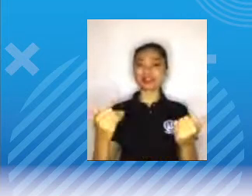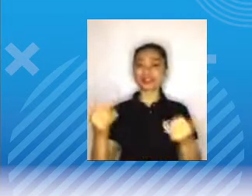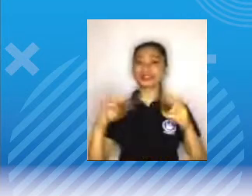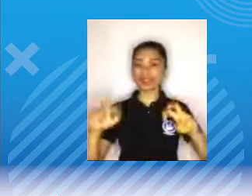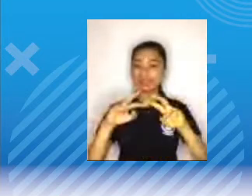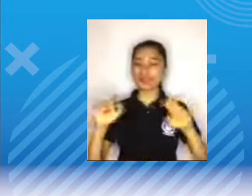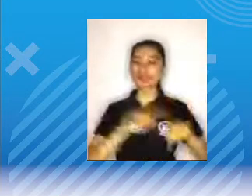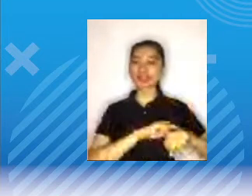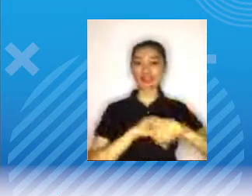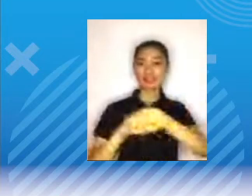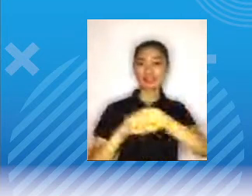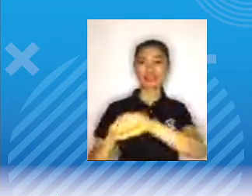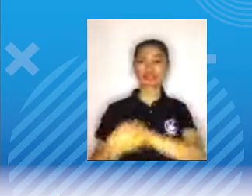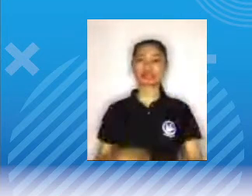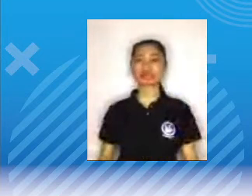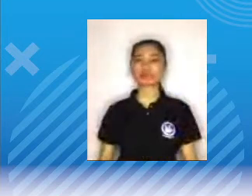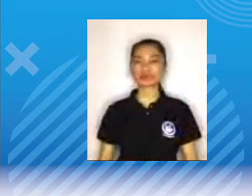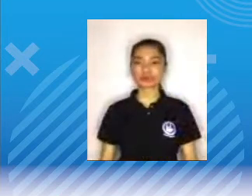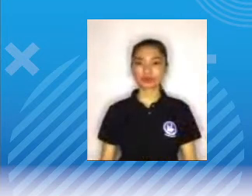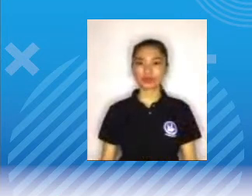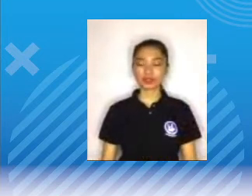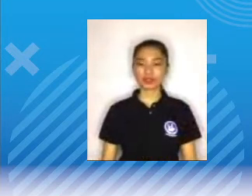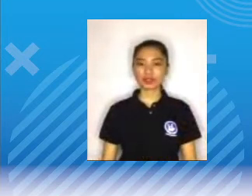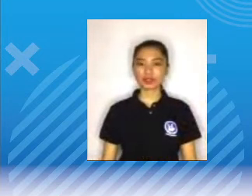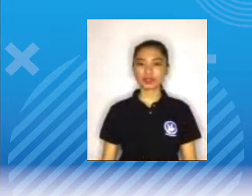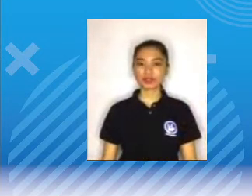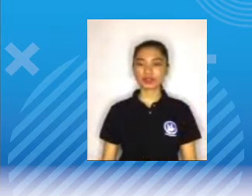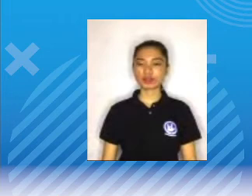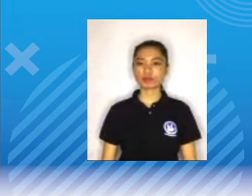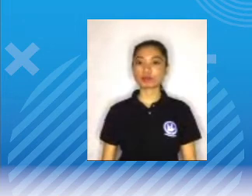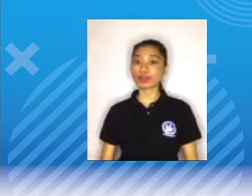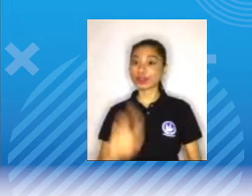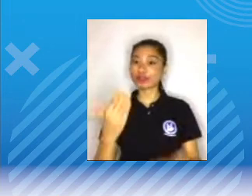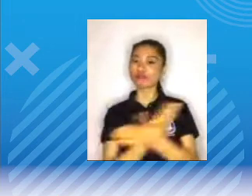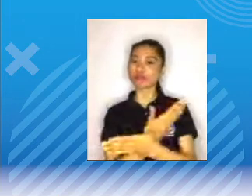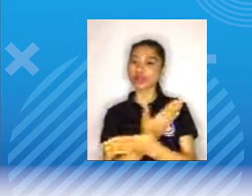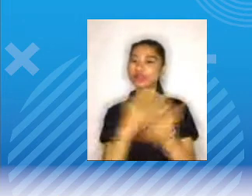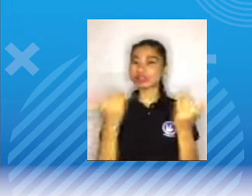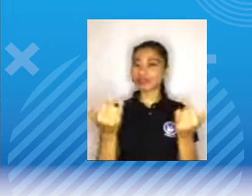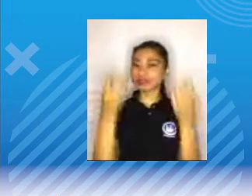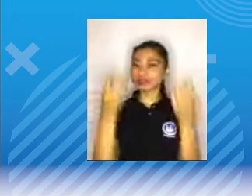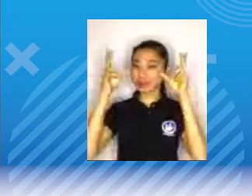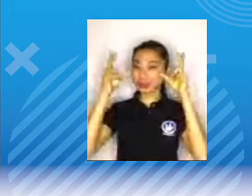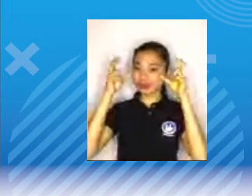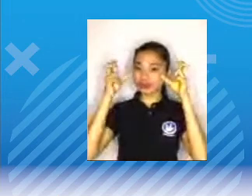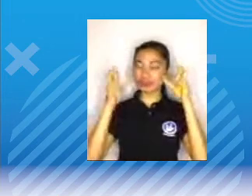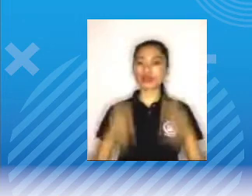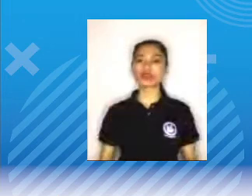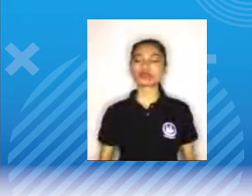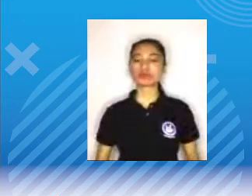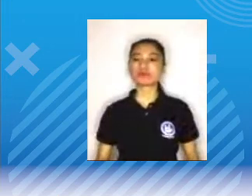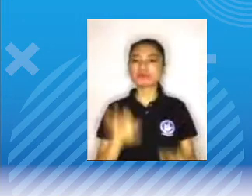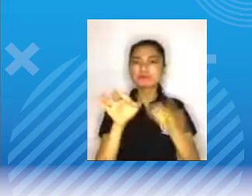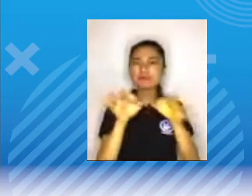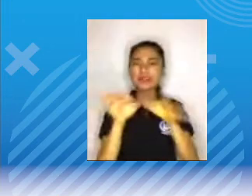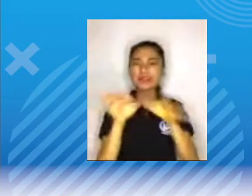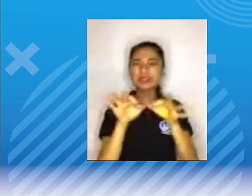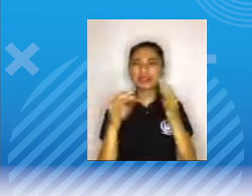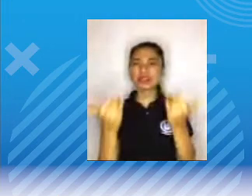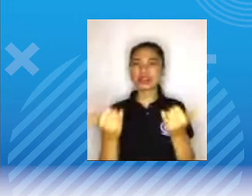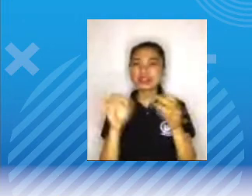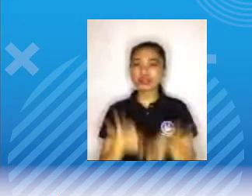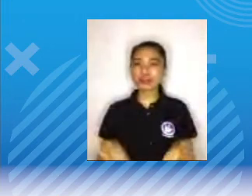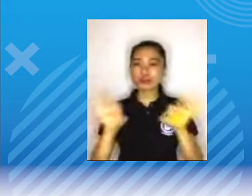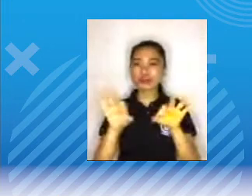lang po doon sa mga bago po sa ating programa, paliliwanag ko lang po yung statement of purpose nito, no? So, mula